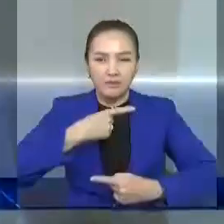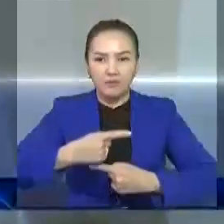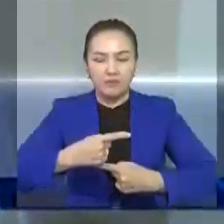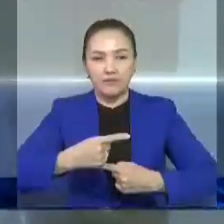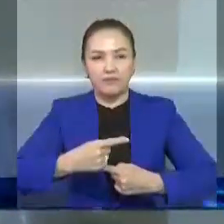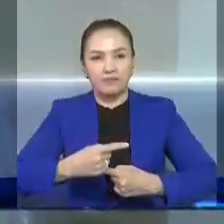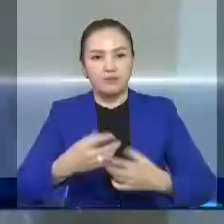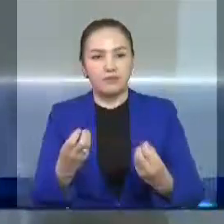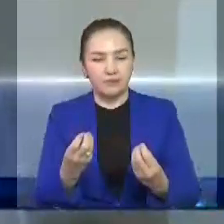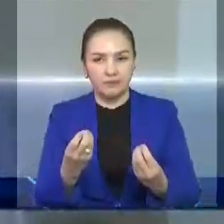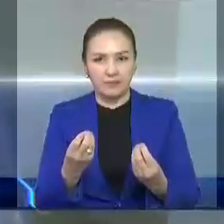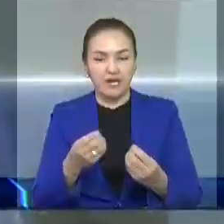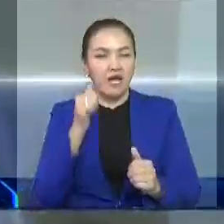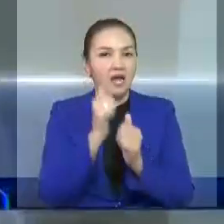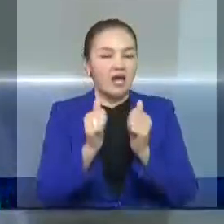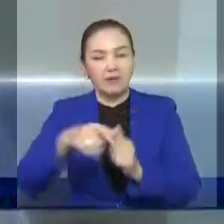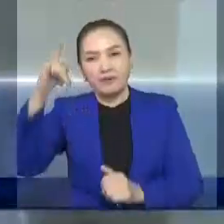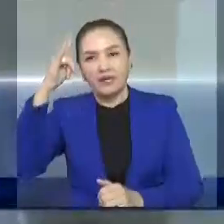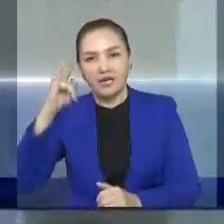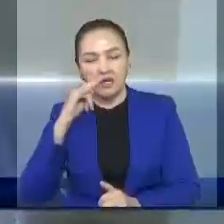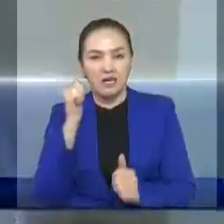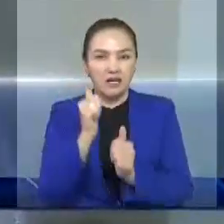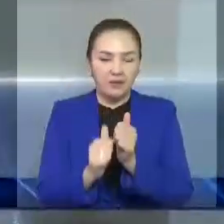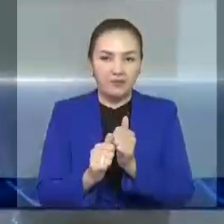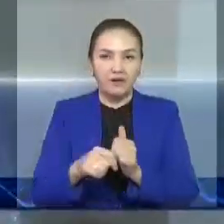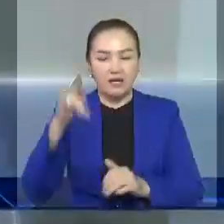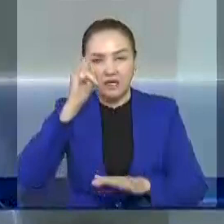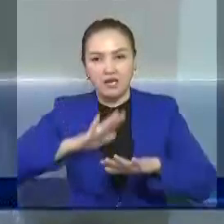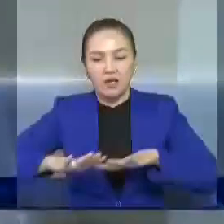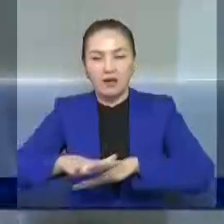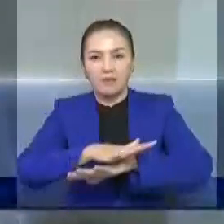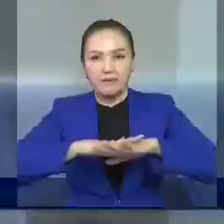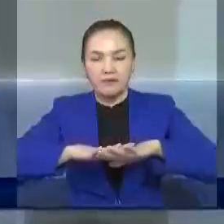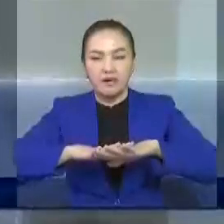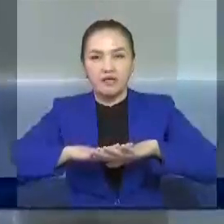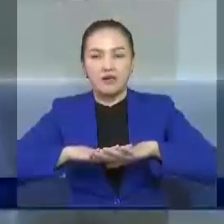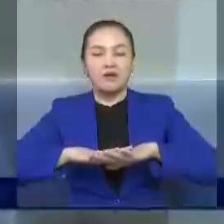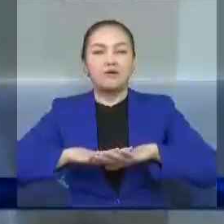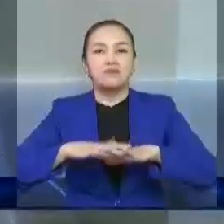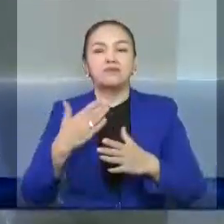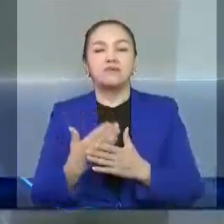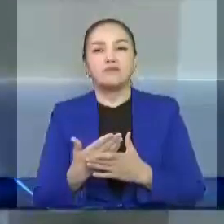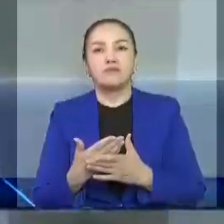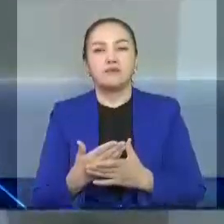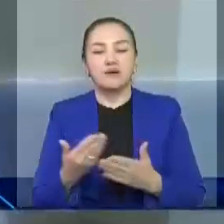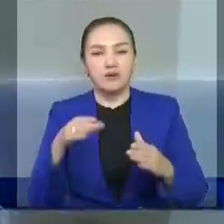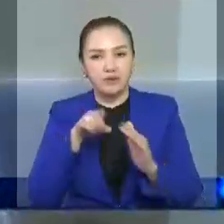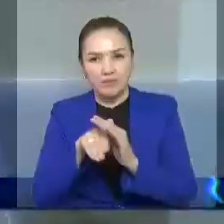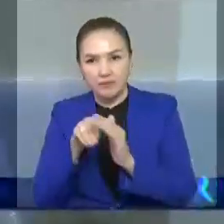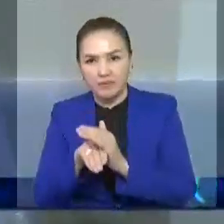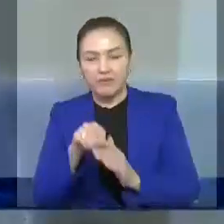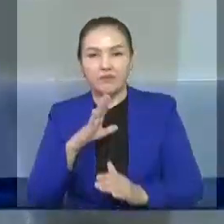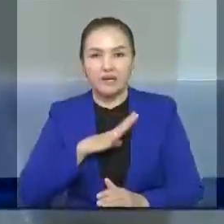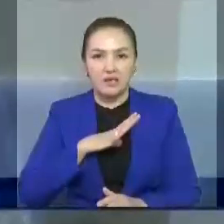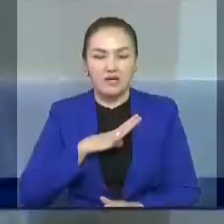үшін әрбір қазақтың, әрбір қазақстандық халықтың төтеннің түсіп шыққанына өз үлесімізді қосып